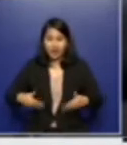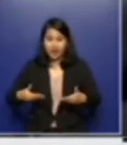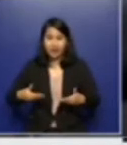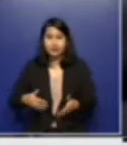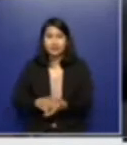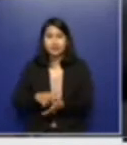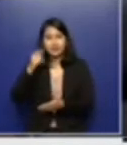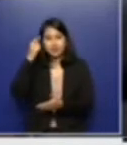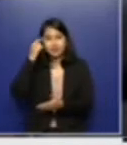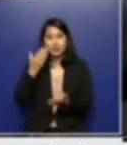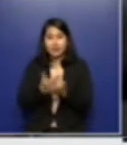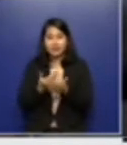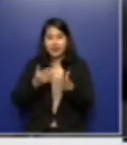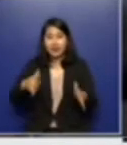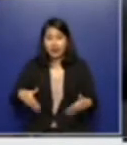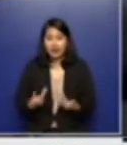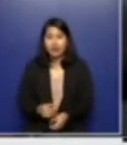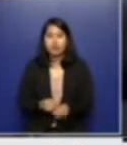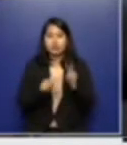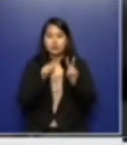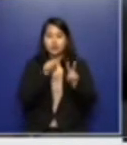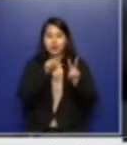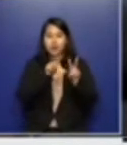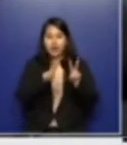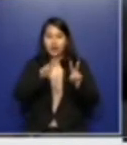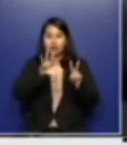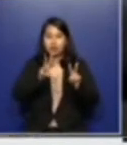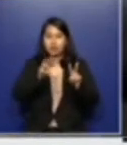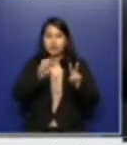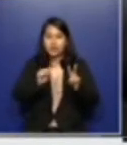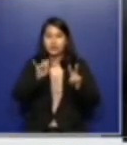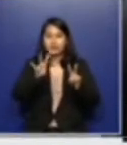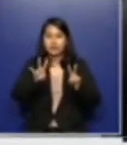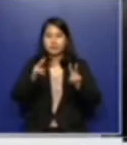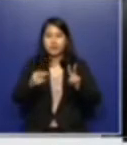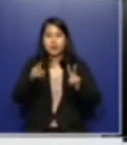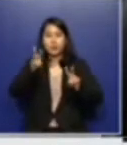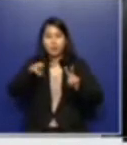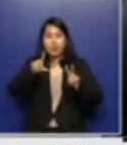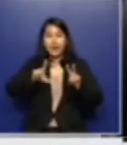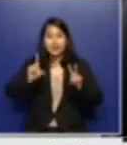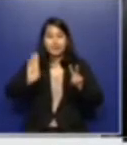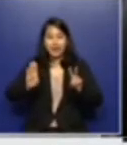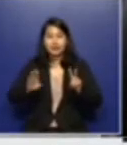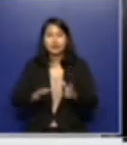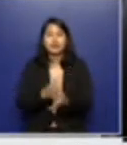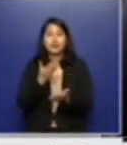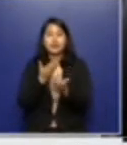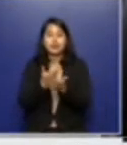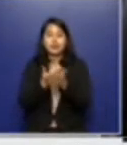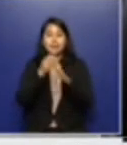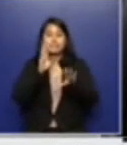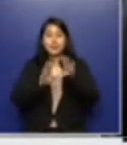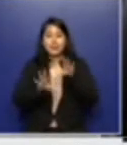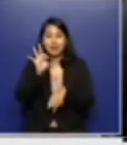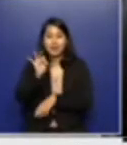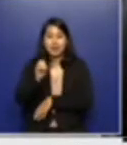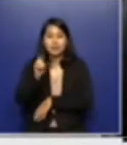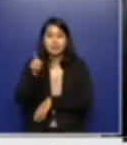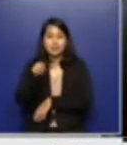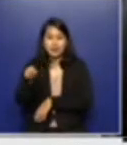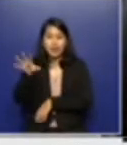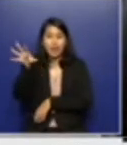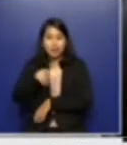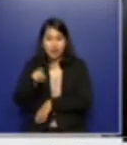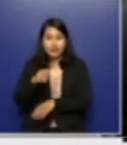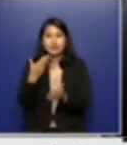รายรับสุทธินะคะจำนวน 2,677,000 ล้านบาทโดยประมาณ 90% ของรายได้นี้ค่ะมาจากภา